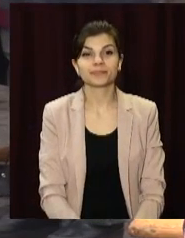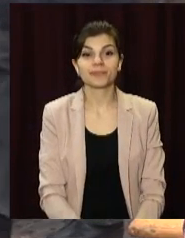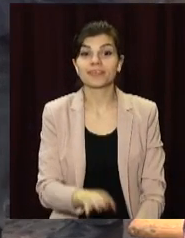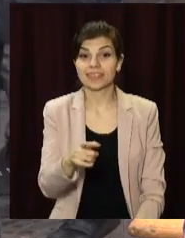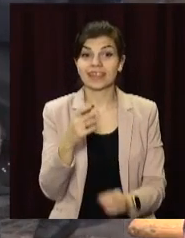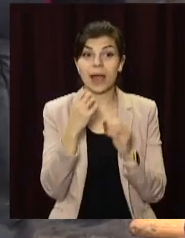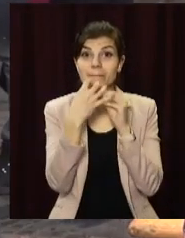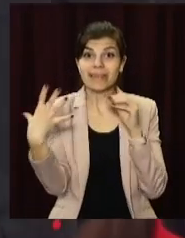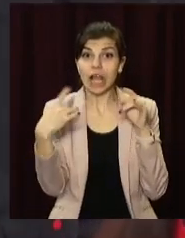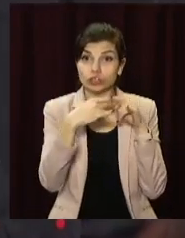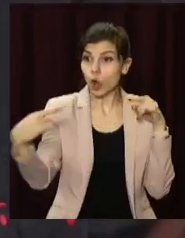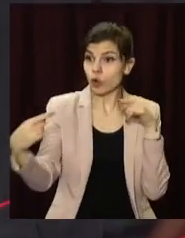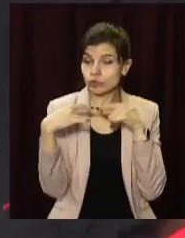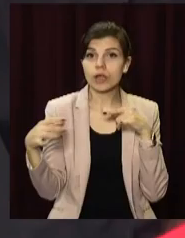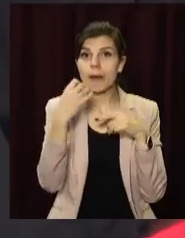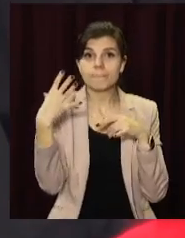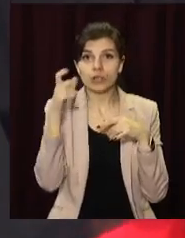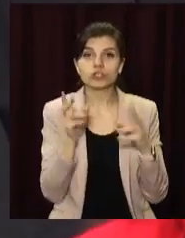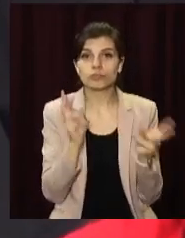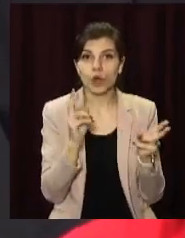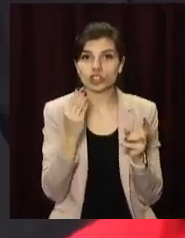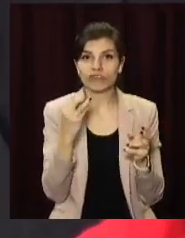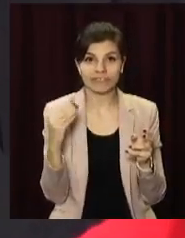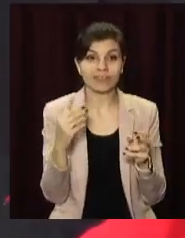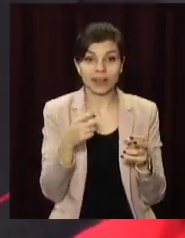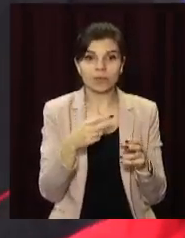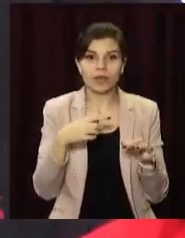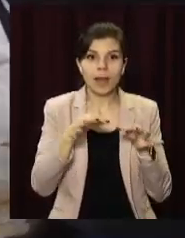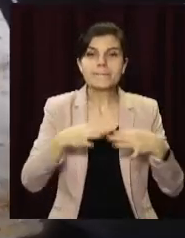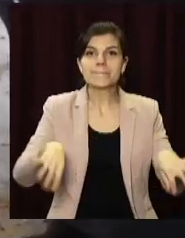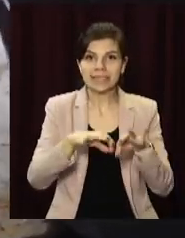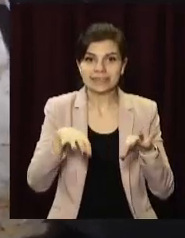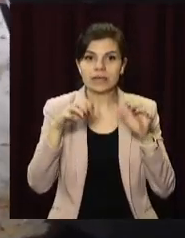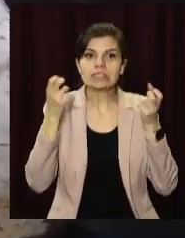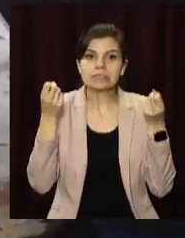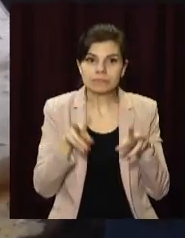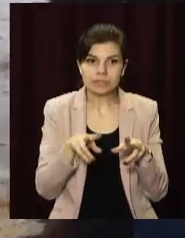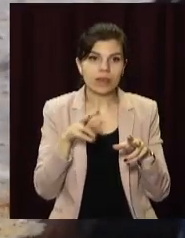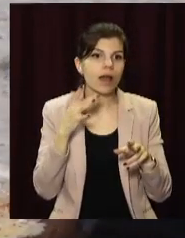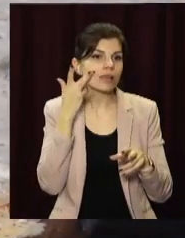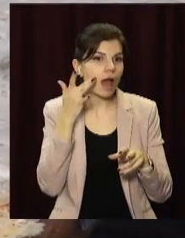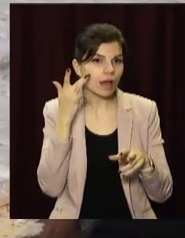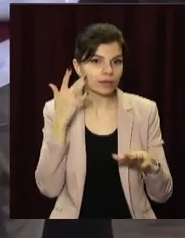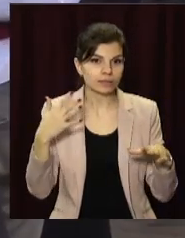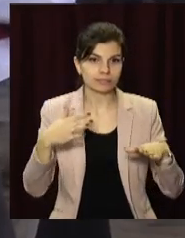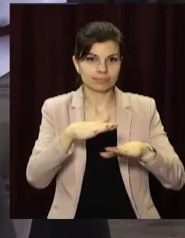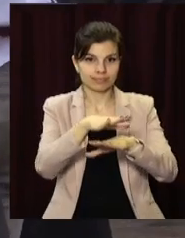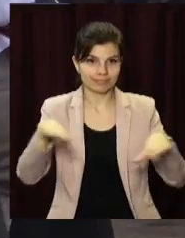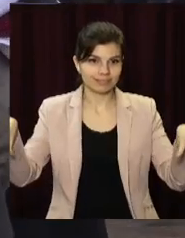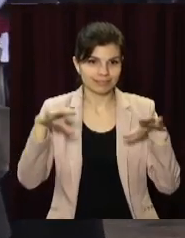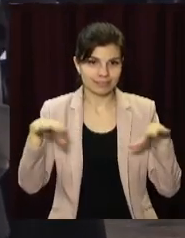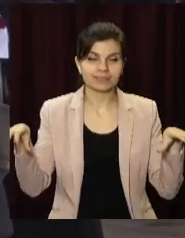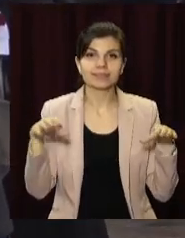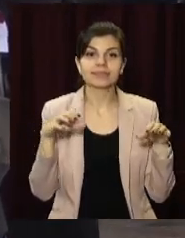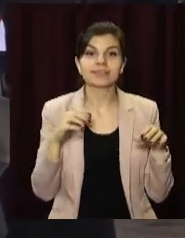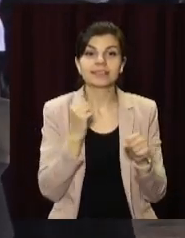столів та 15 кухарів. Купа ідеально випечених млинців, спеціально викладені злегка навхрест. Начинку майбутнього рулету